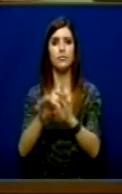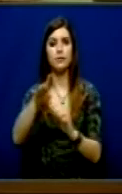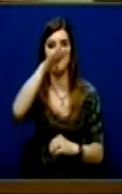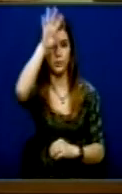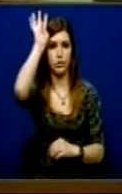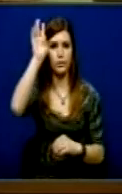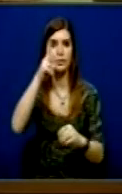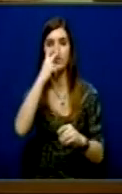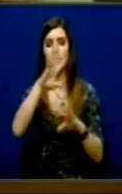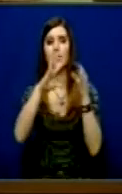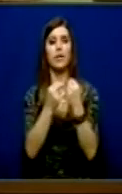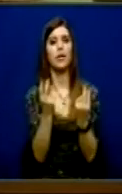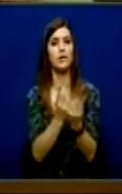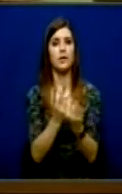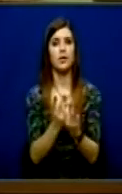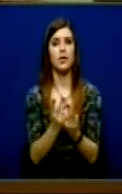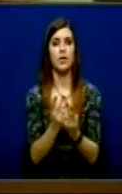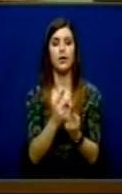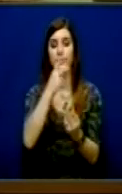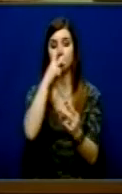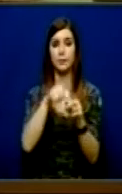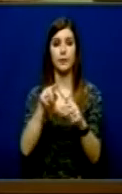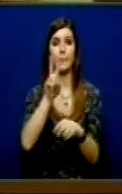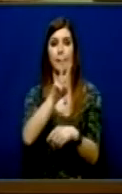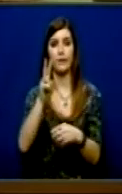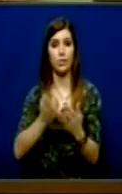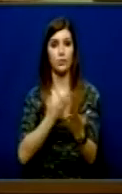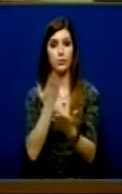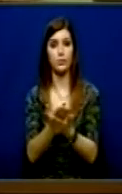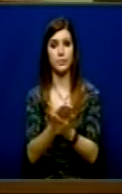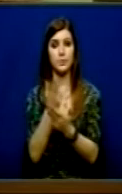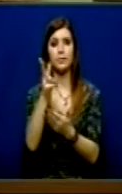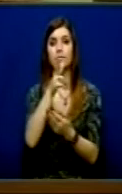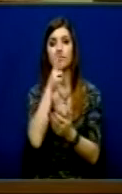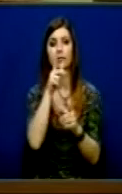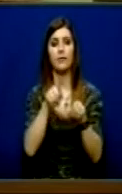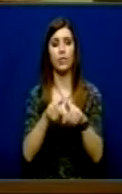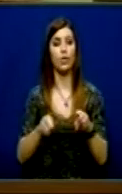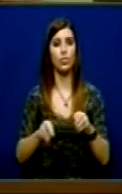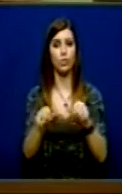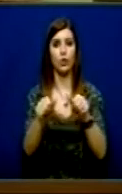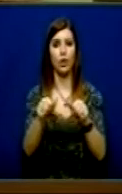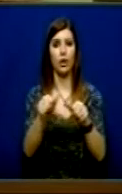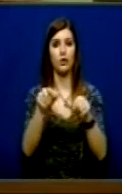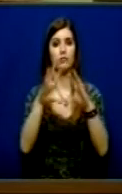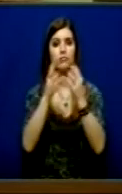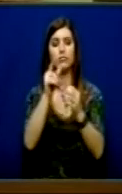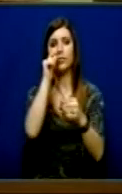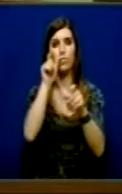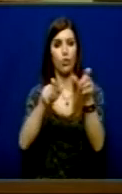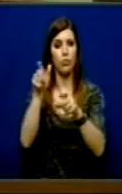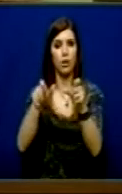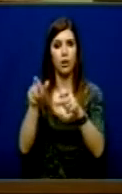grupi parlamentar Lëvizjeve të ndosje përmes iniciimit të këtij debati parlamentar për çështjen e shpronësimit politik të pasurisë kombëtare të popullit të